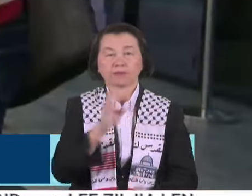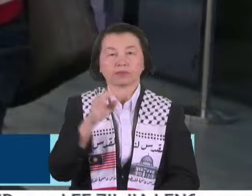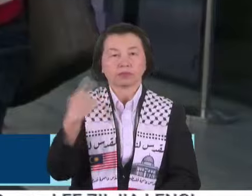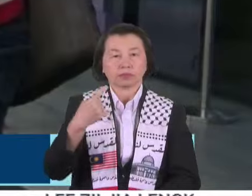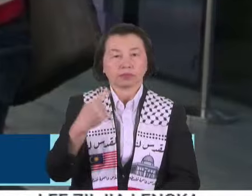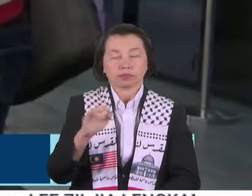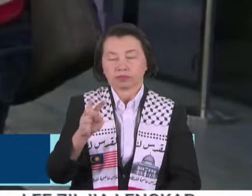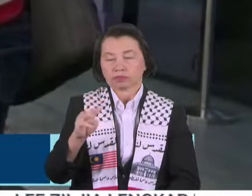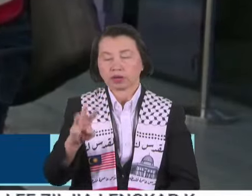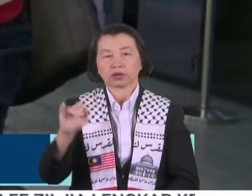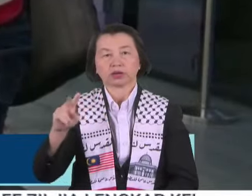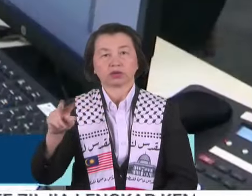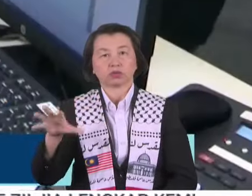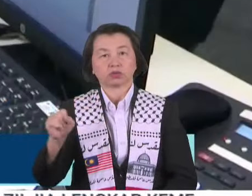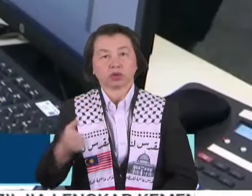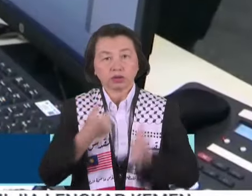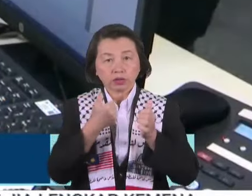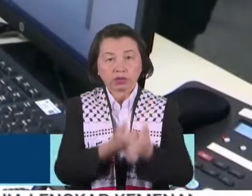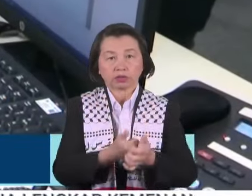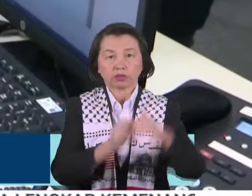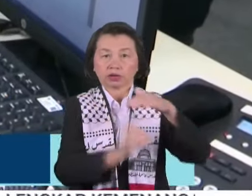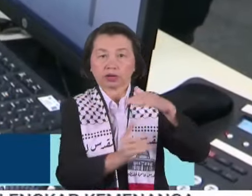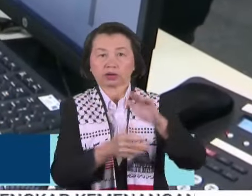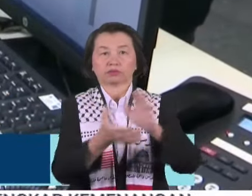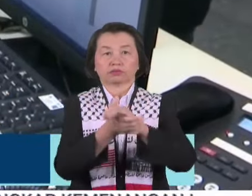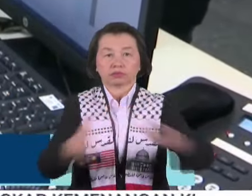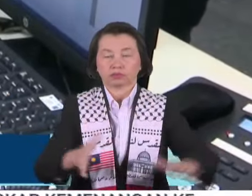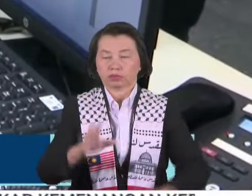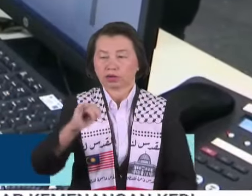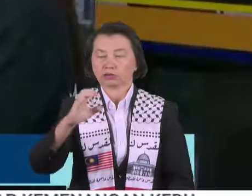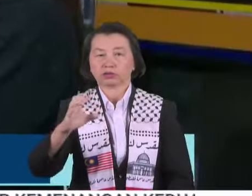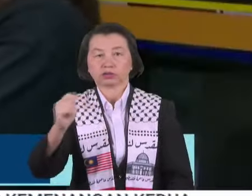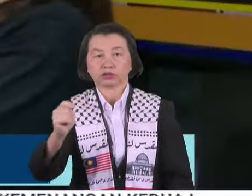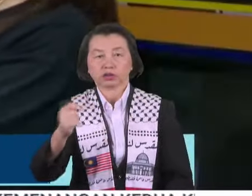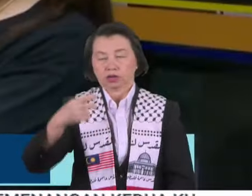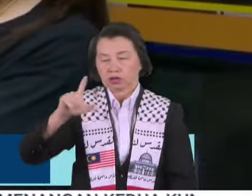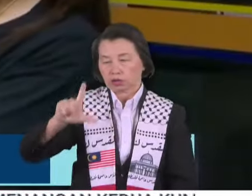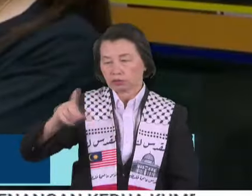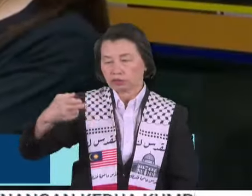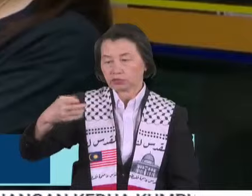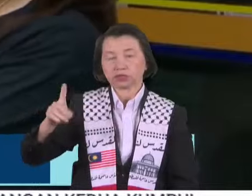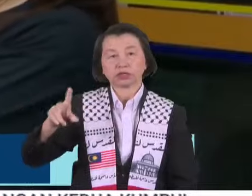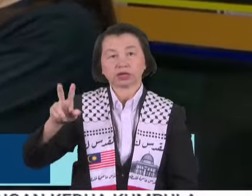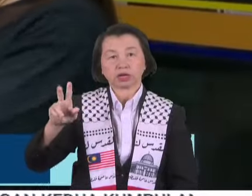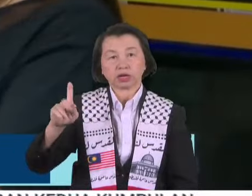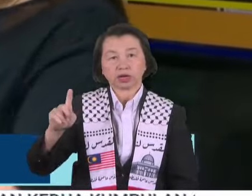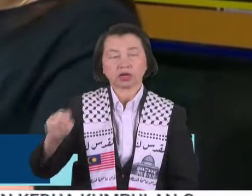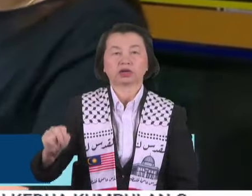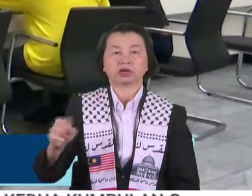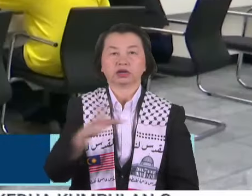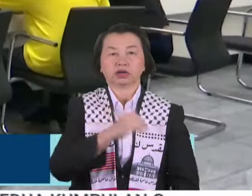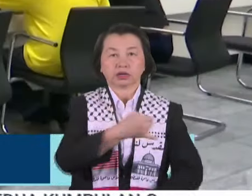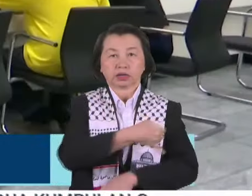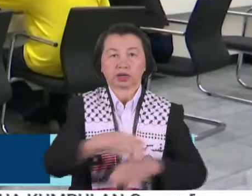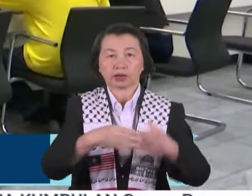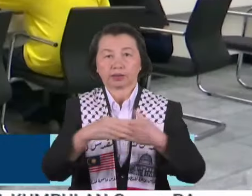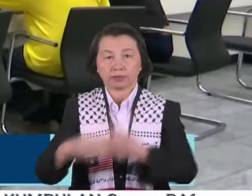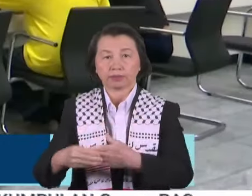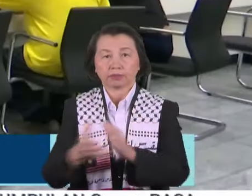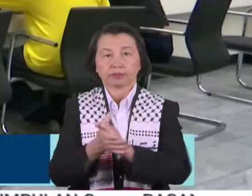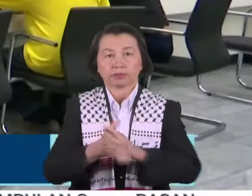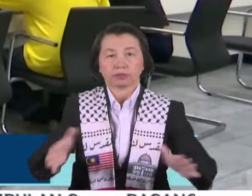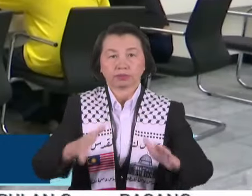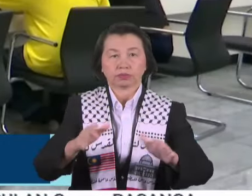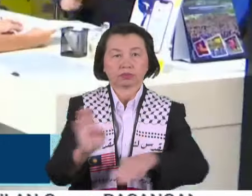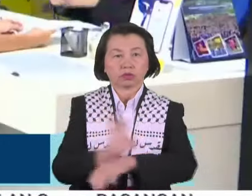MyInvoice dijamin melalui pematuhan dasar keselamatan ICT LHDN dan garis panduan keselamatan maklumat melalui perkomputeran